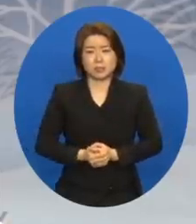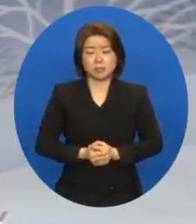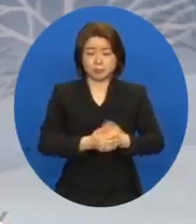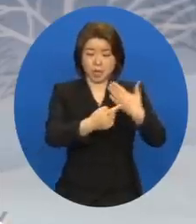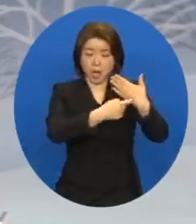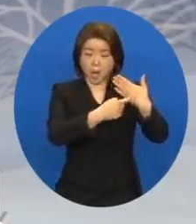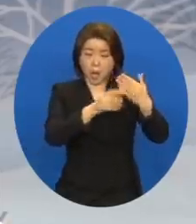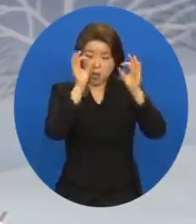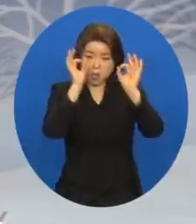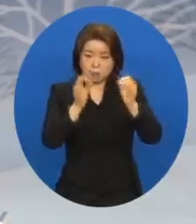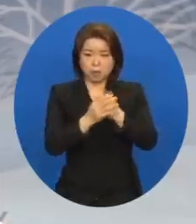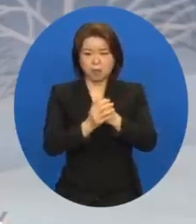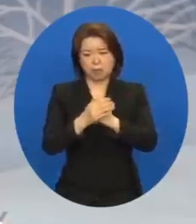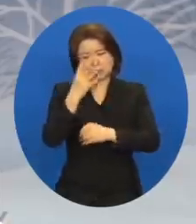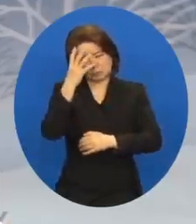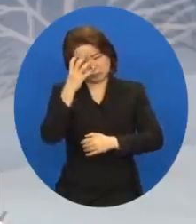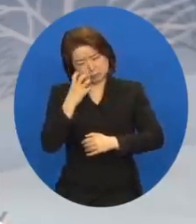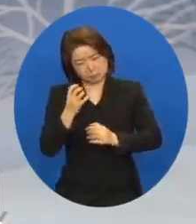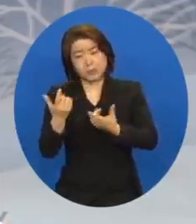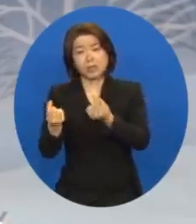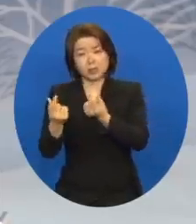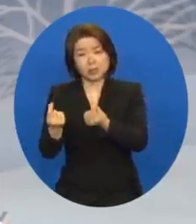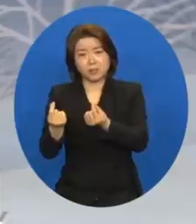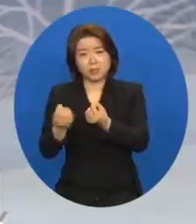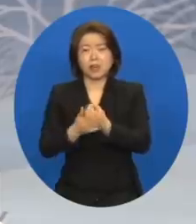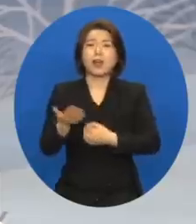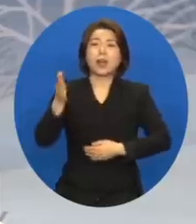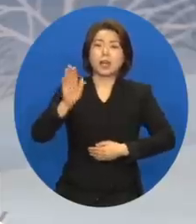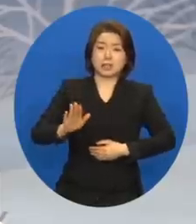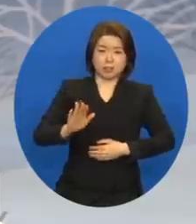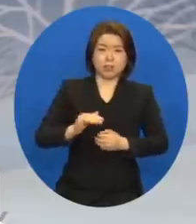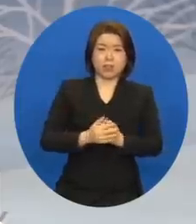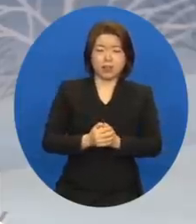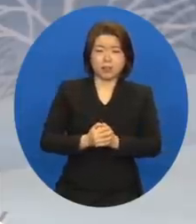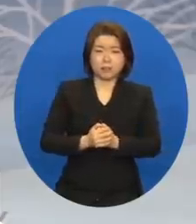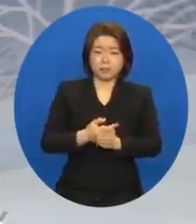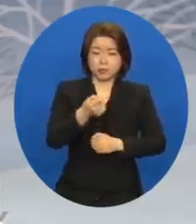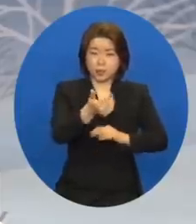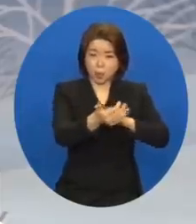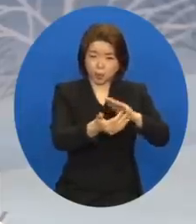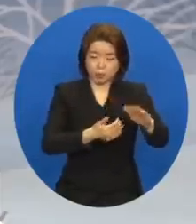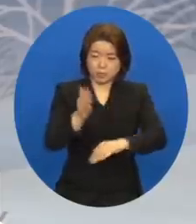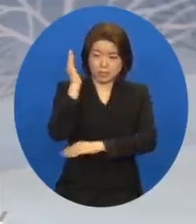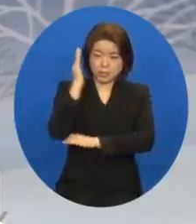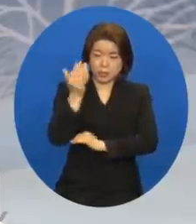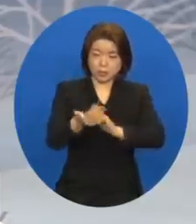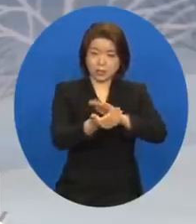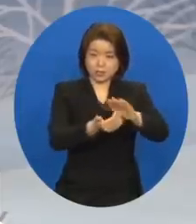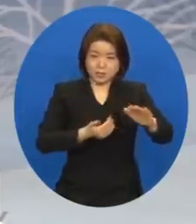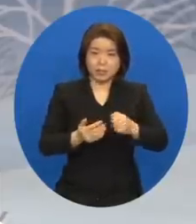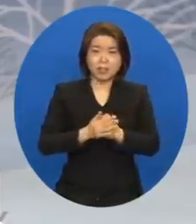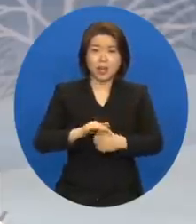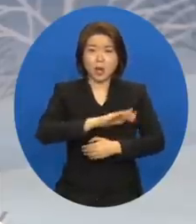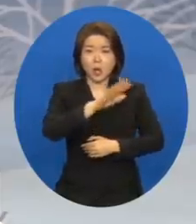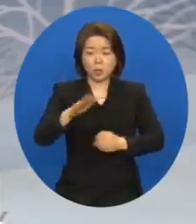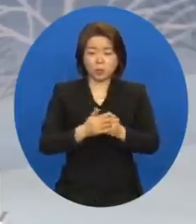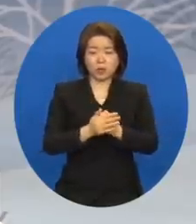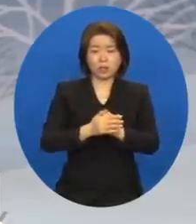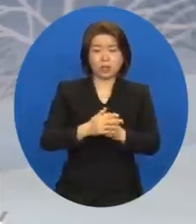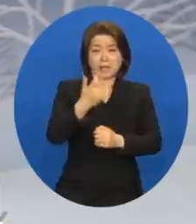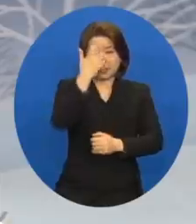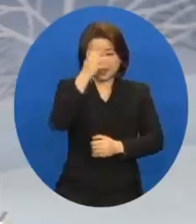겉으로 보기에는 참 암울합니다. 그러나 여러분, 조금 전 설교가 시작되기 전에 우리 최우순